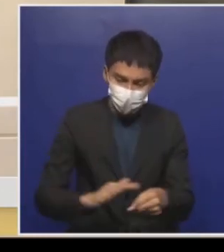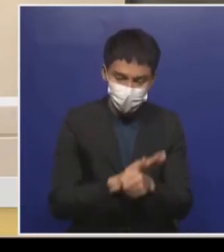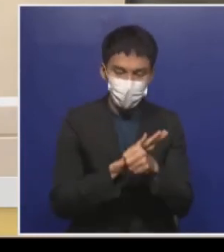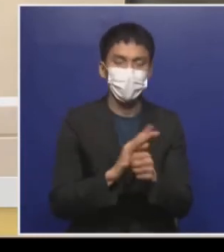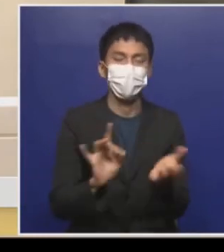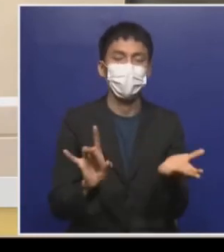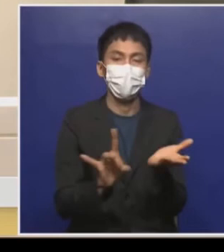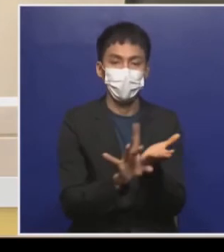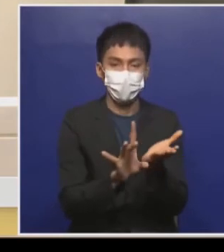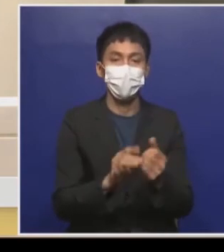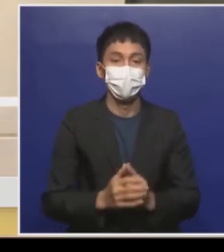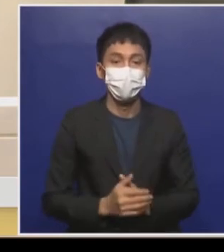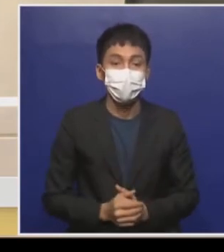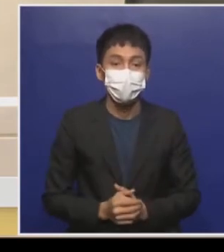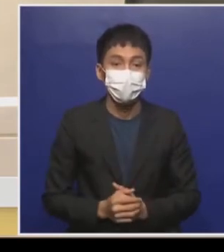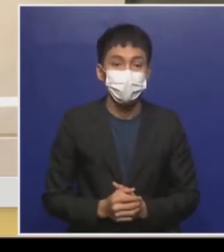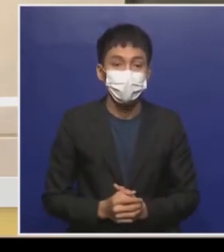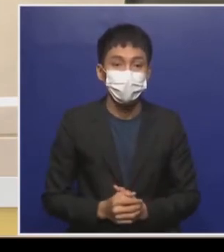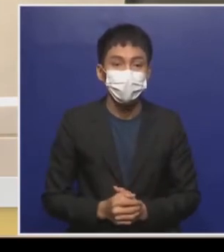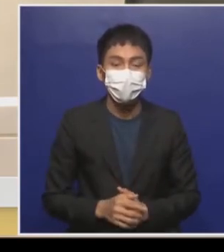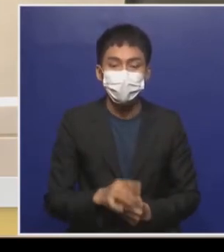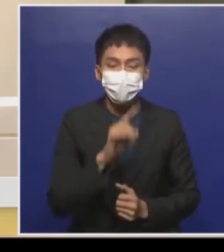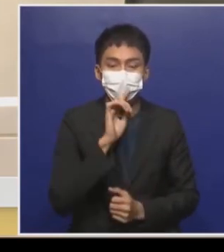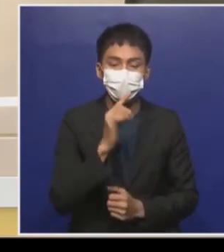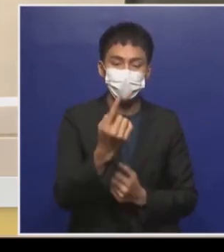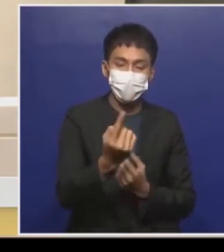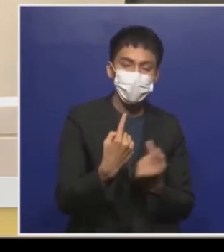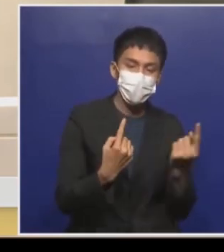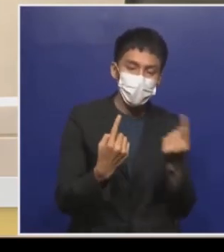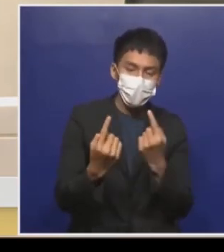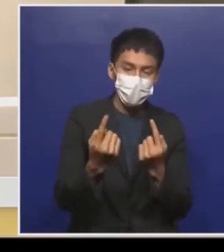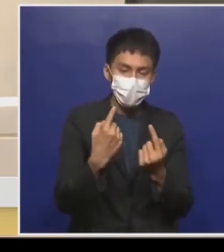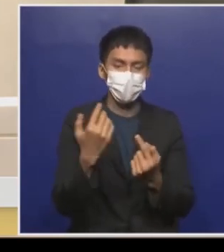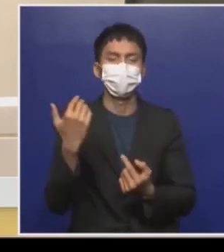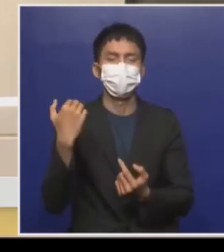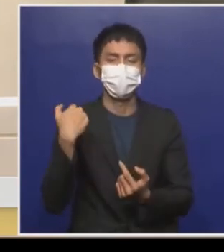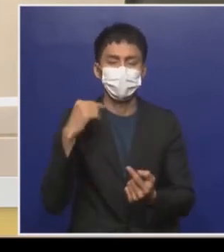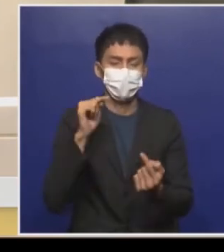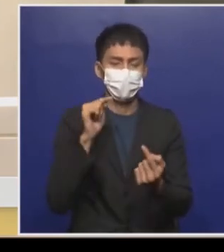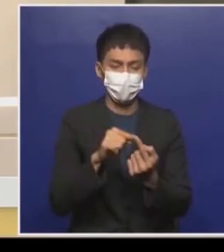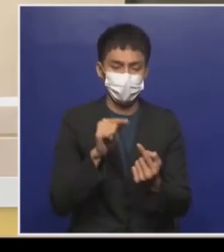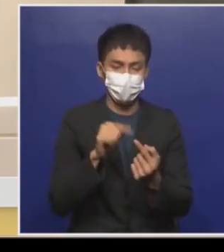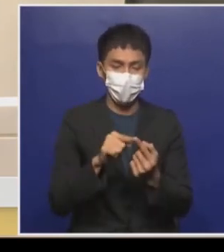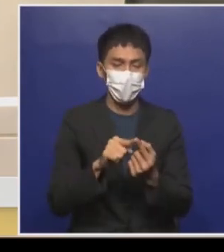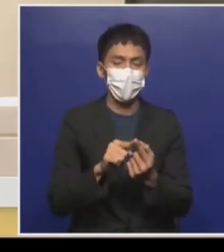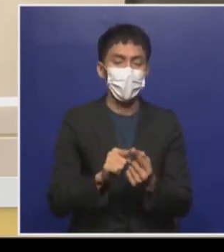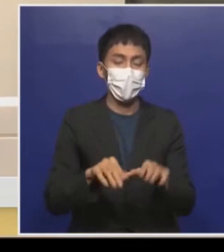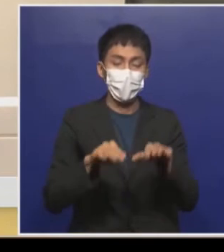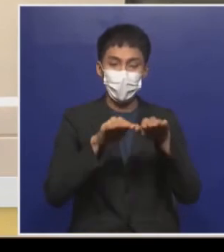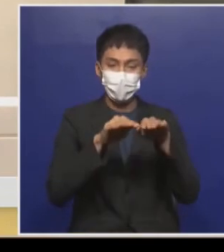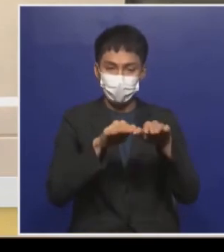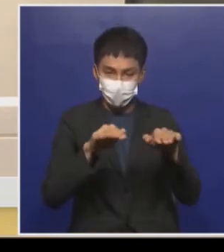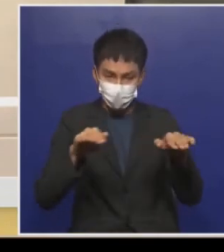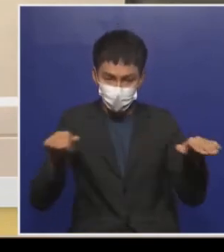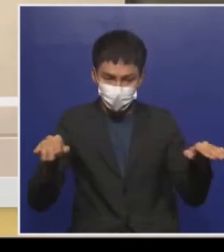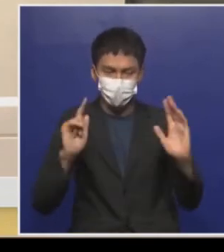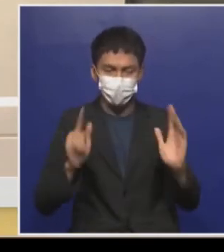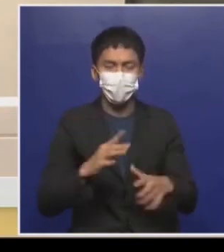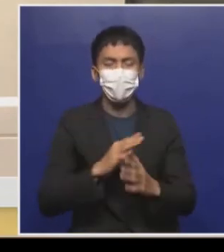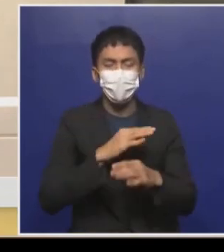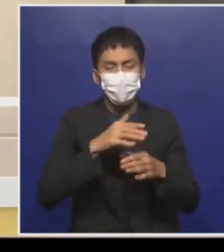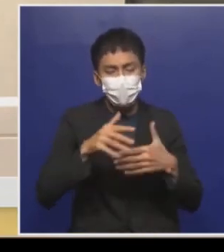นอกจนั้นแล้ว ส่งททานได้ตำนิก็คือว่ามัรการขับเครื่อน สังคมผู้สงไว